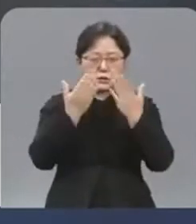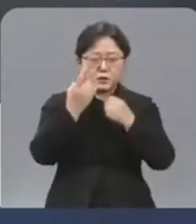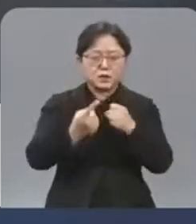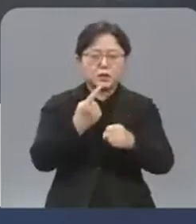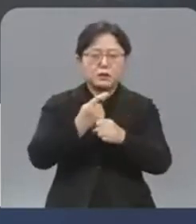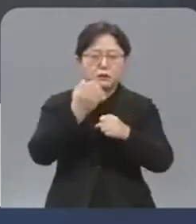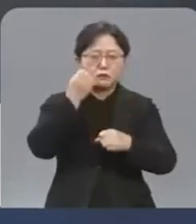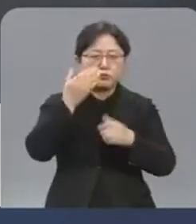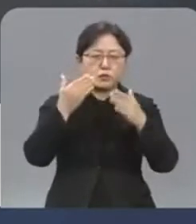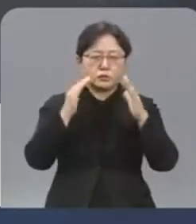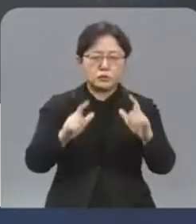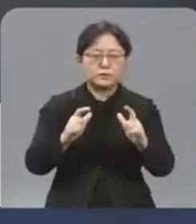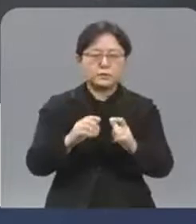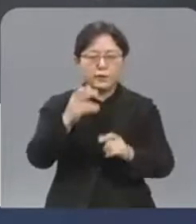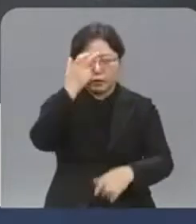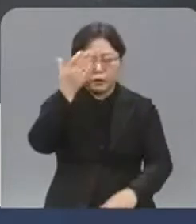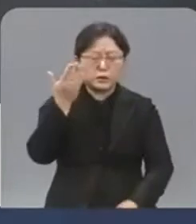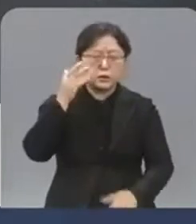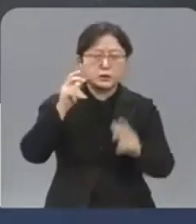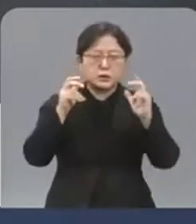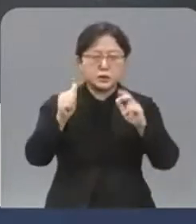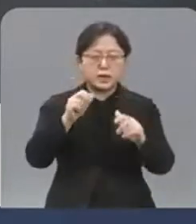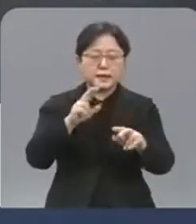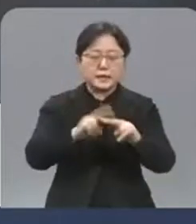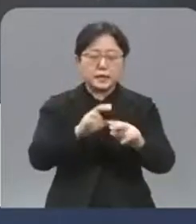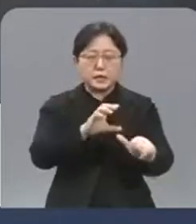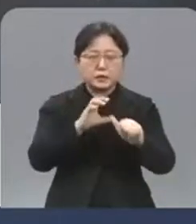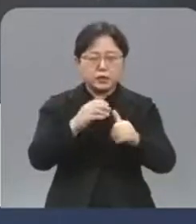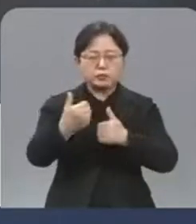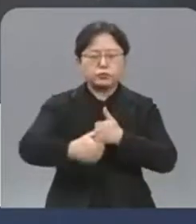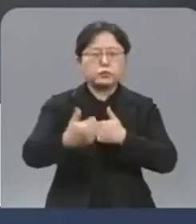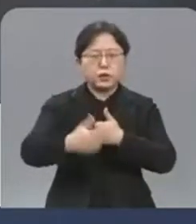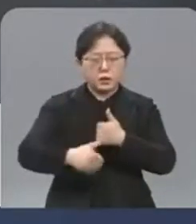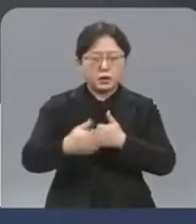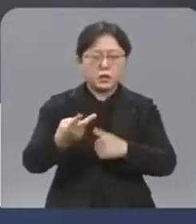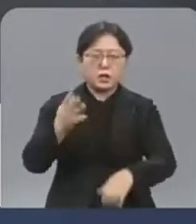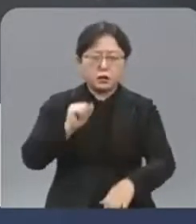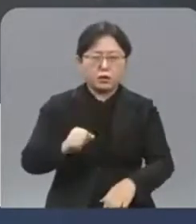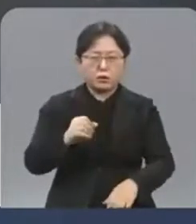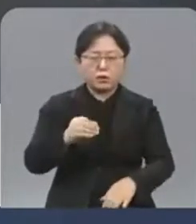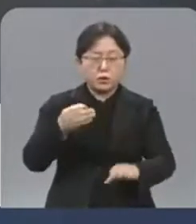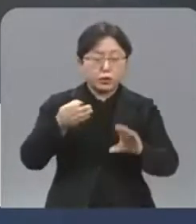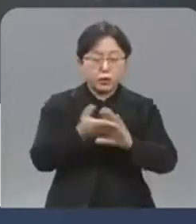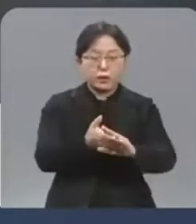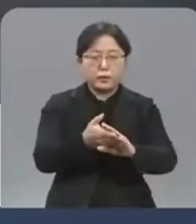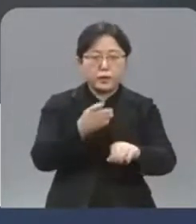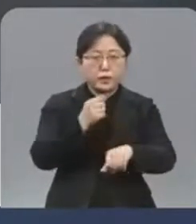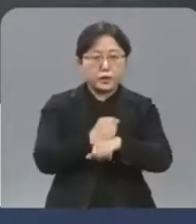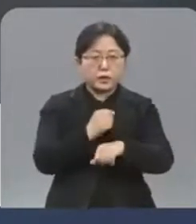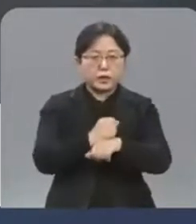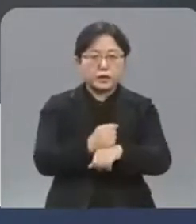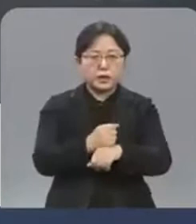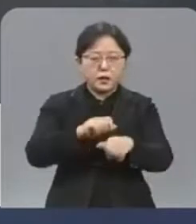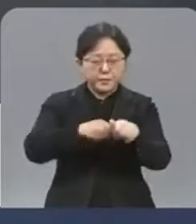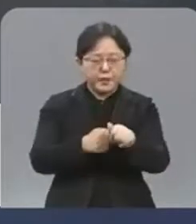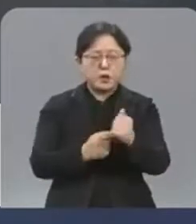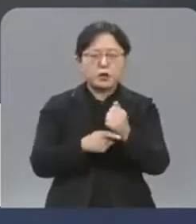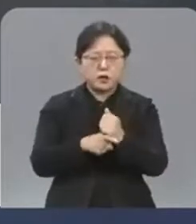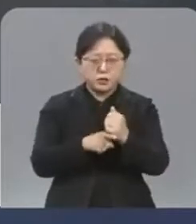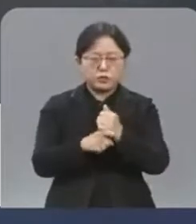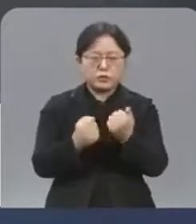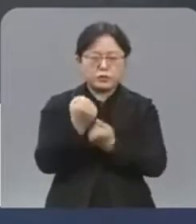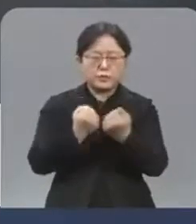선고받았습니다. 재판부는 최 전 사장이 직위를 이용한 청탁으로 2억 원이 넘는 돈을 받아 챙겼다며 양형의 이유를